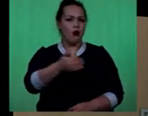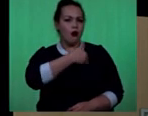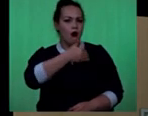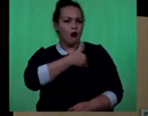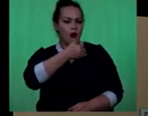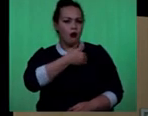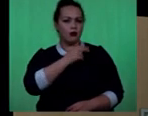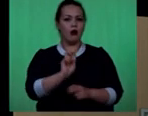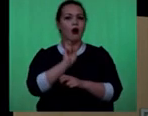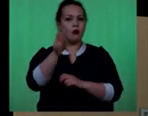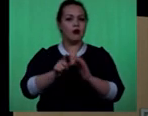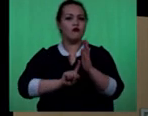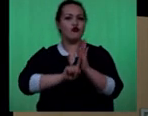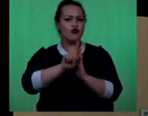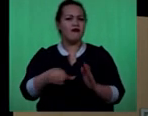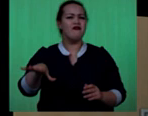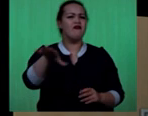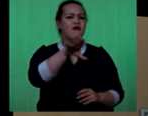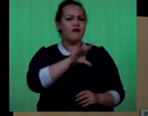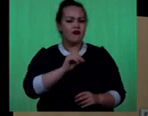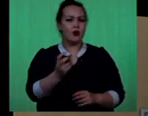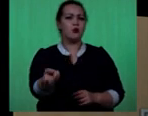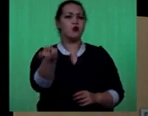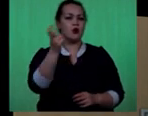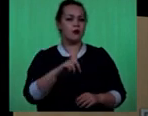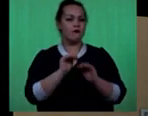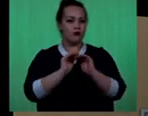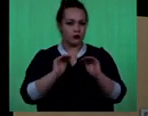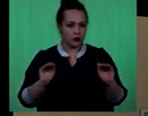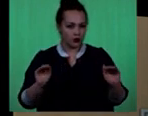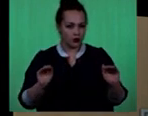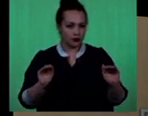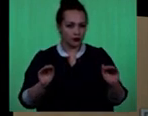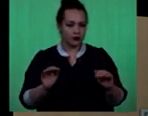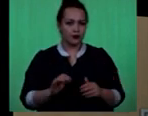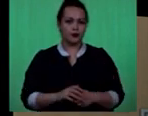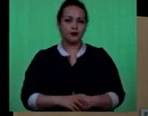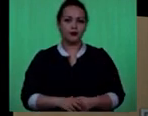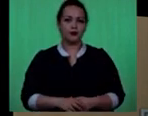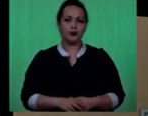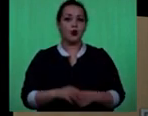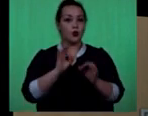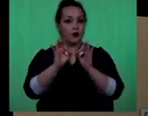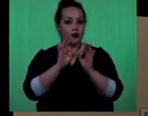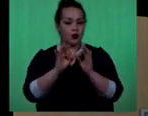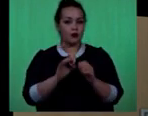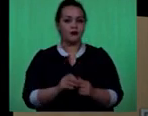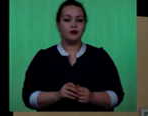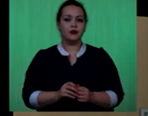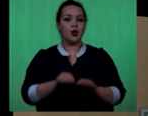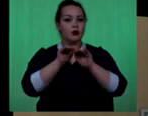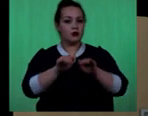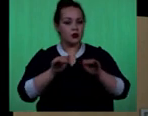отправить сначала всех прибывших детей проверяем а в